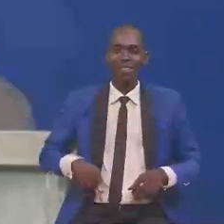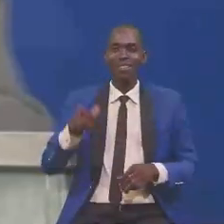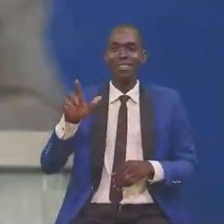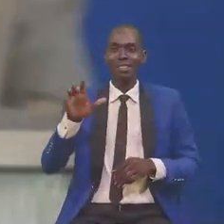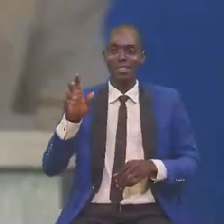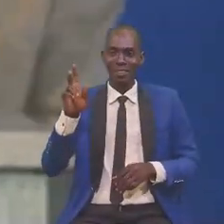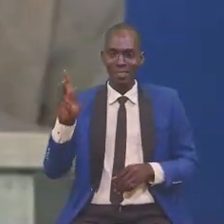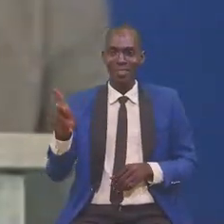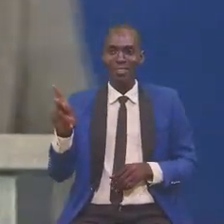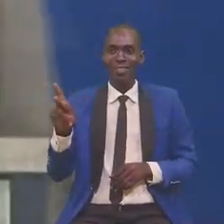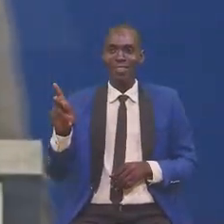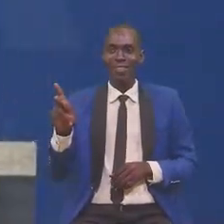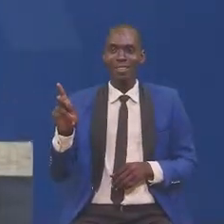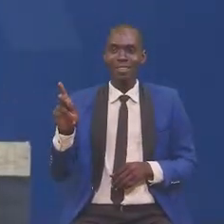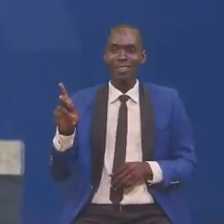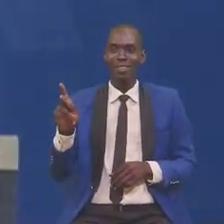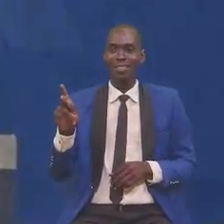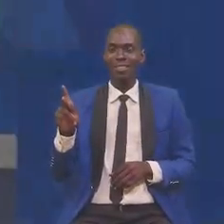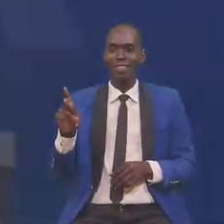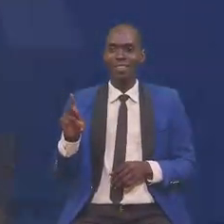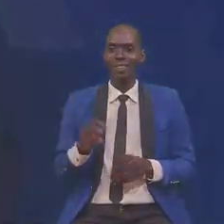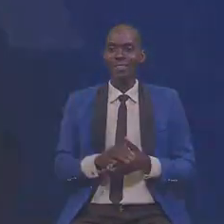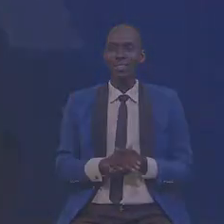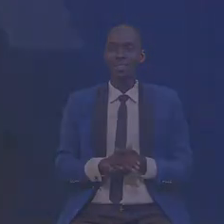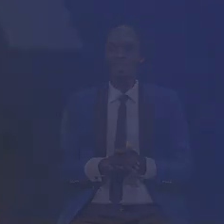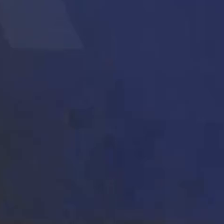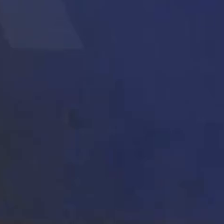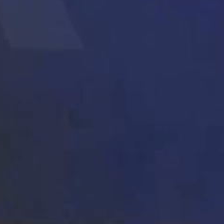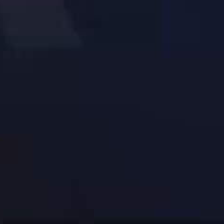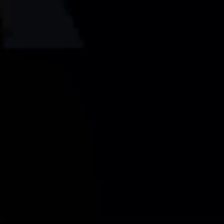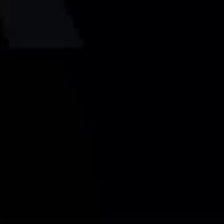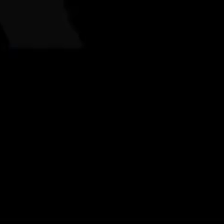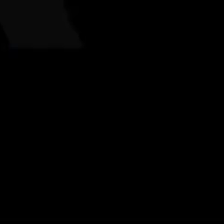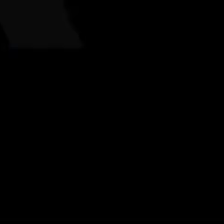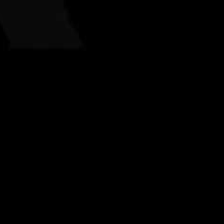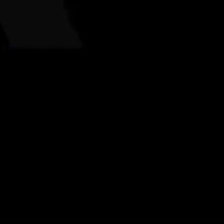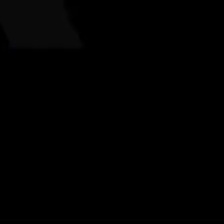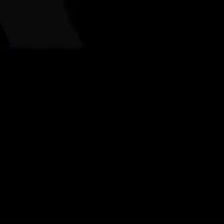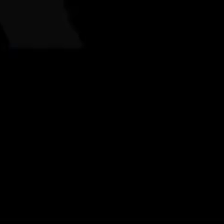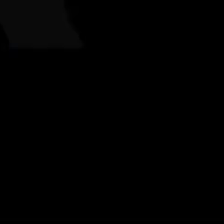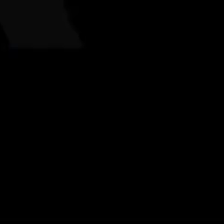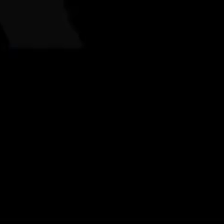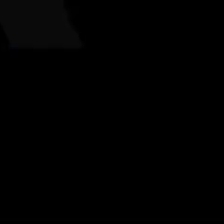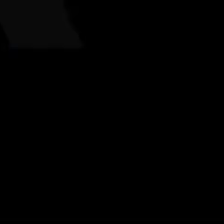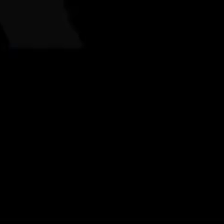docteur.com. Merci, pasteur. Tout le monde, gloire à Dieu.